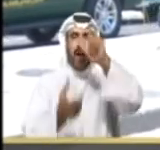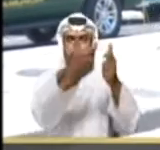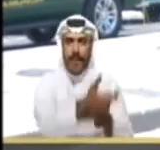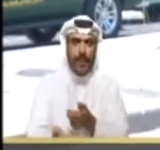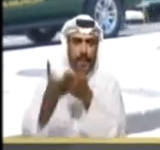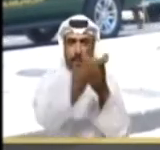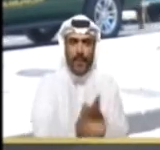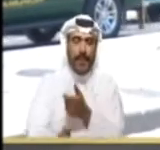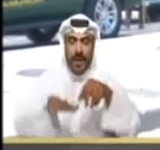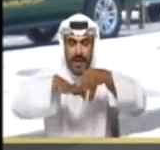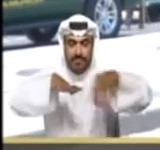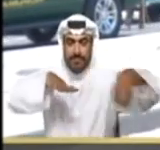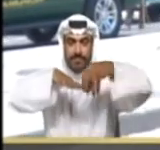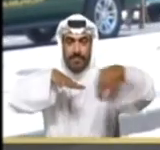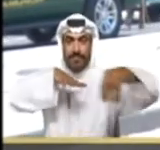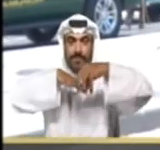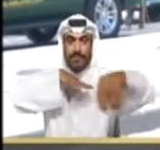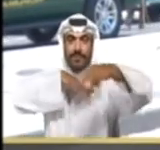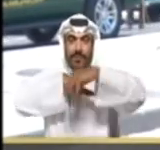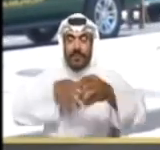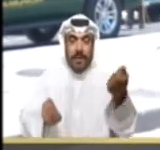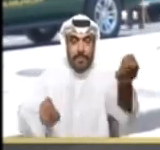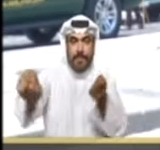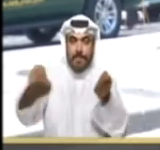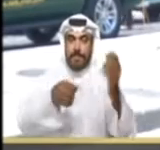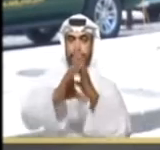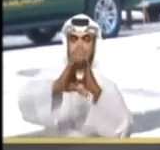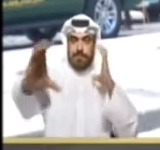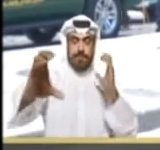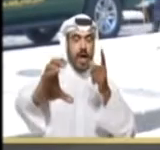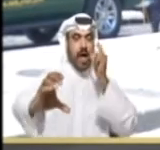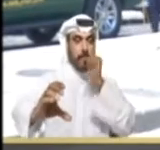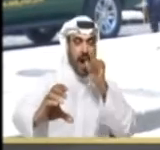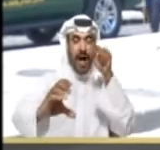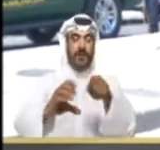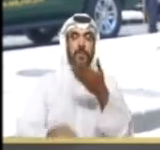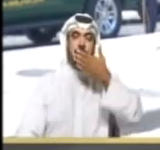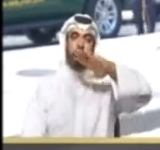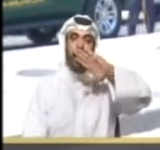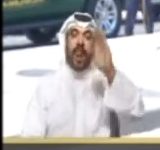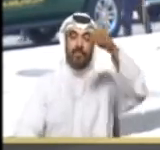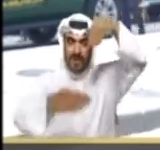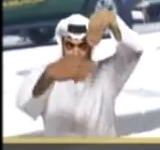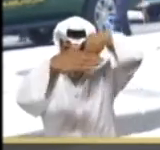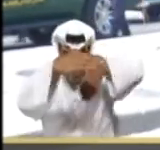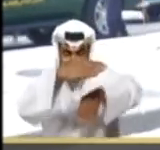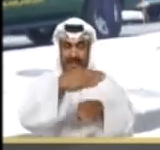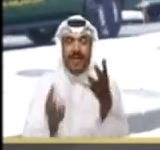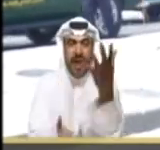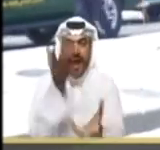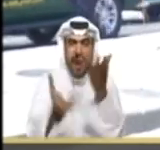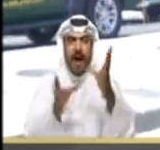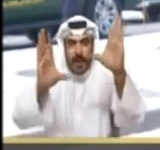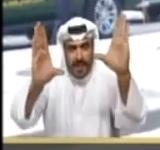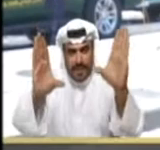كذلك 5 مراكز، 4 مراكز مكافحة ومركز الإسناد، وبالله الحمد تم الدخول إلى سرداب ومحاصرة الحريق